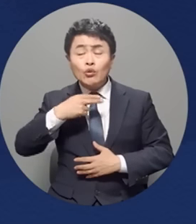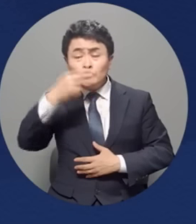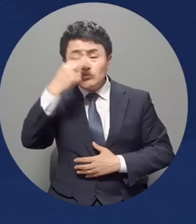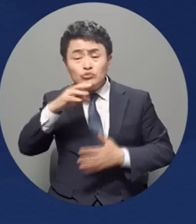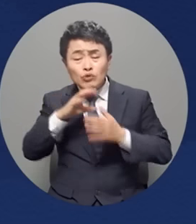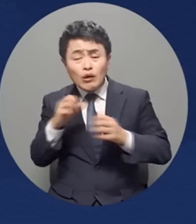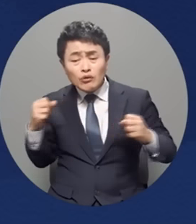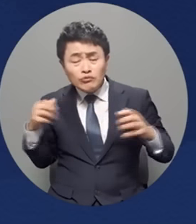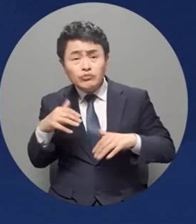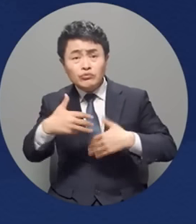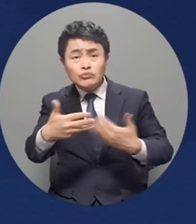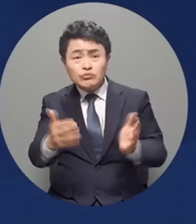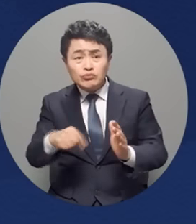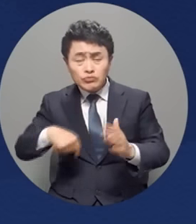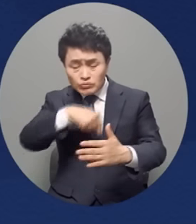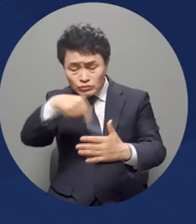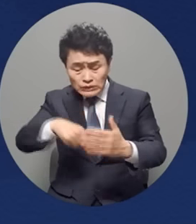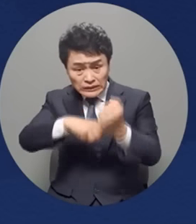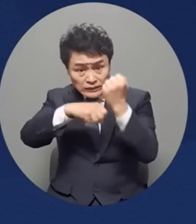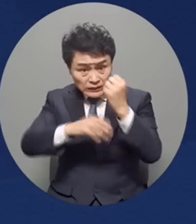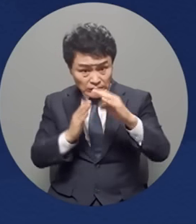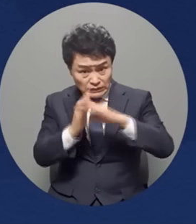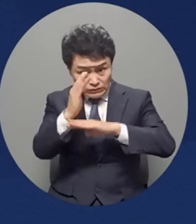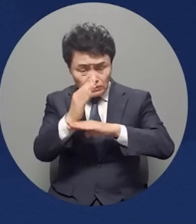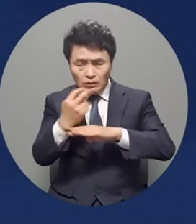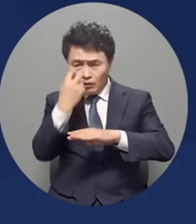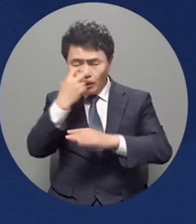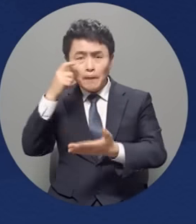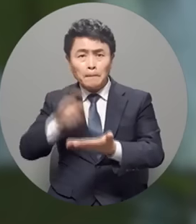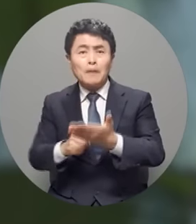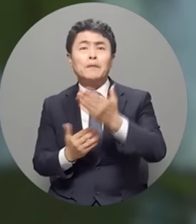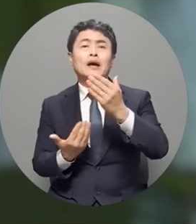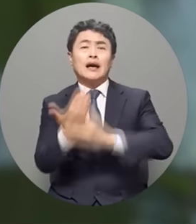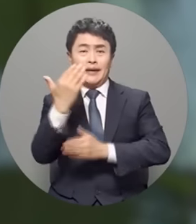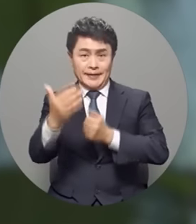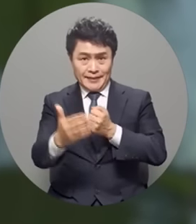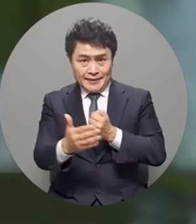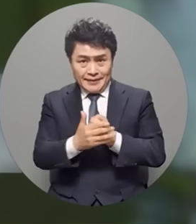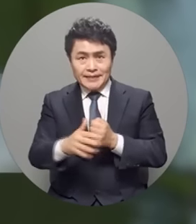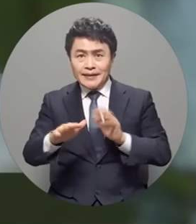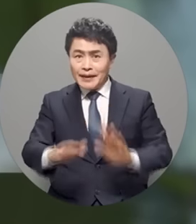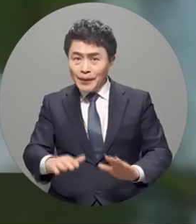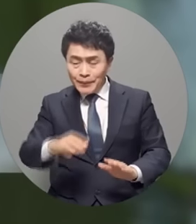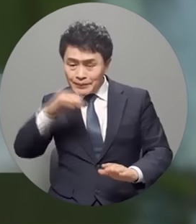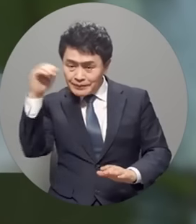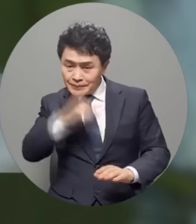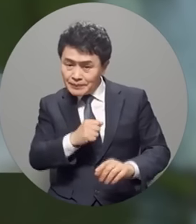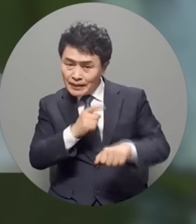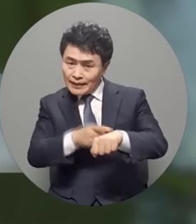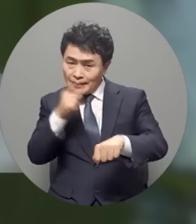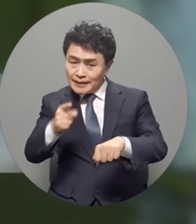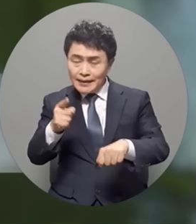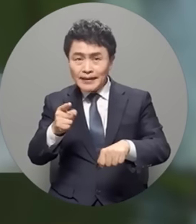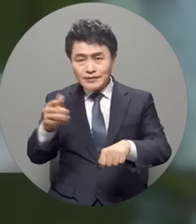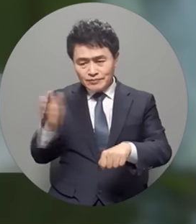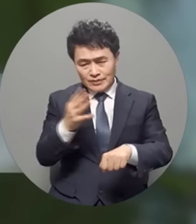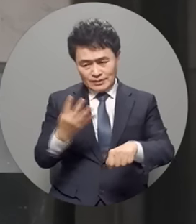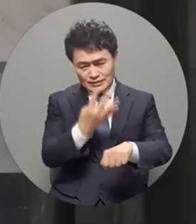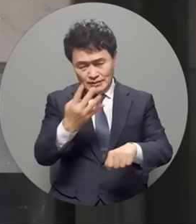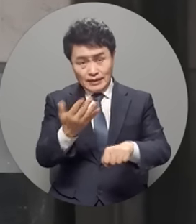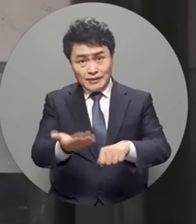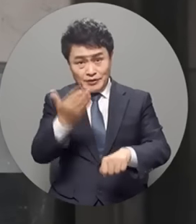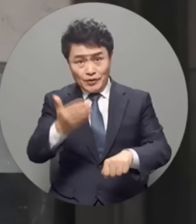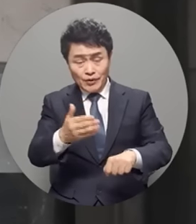대사체가 음주 판단 기준 이상 검출됐다는 겁니다 이에 경찰은 오늘 새벽 시부터 시간 넘